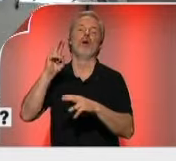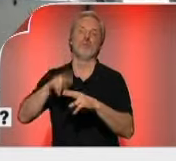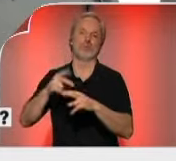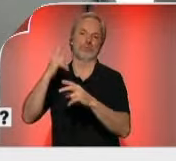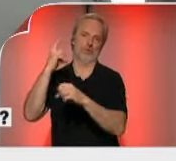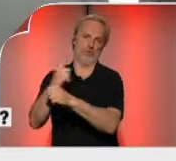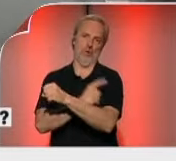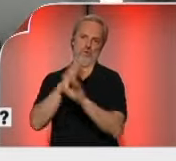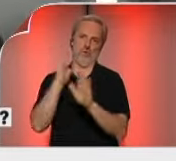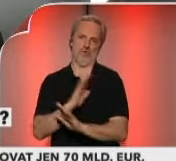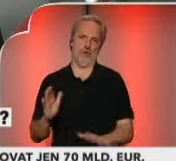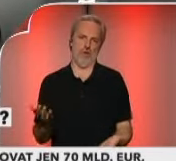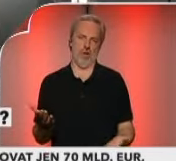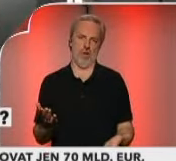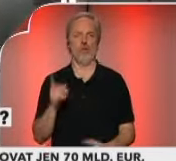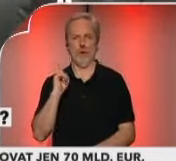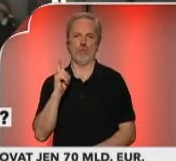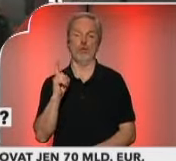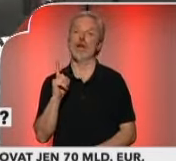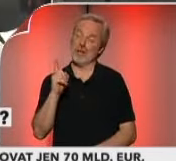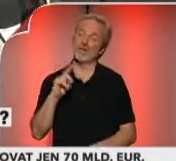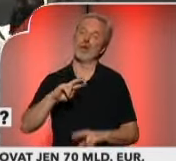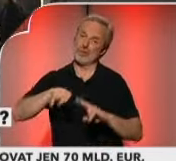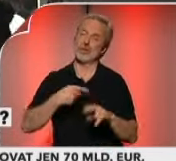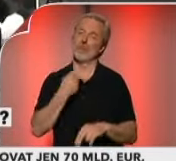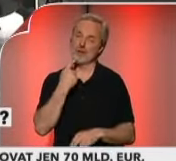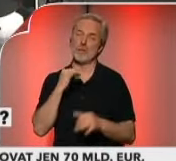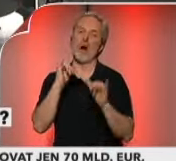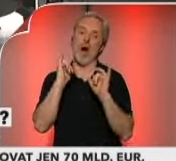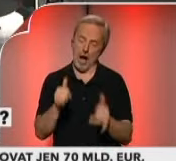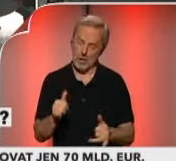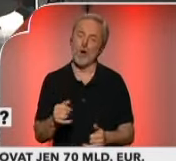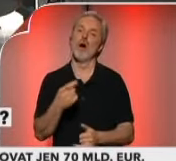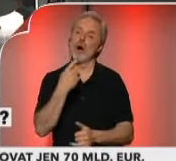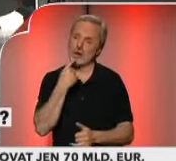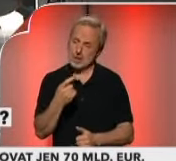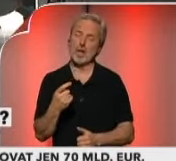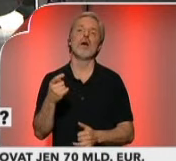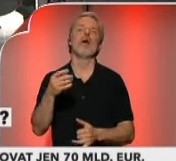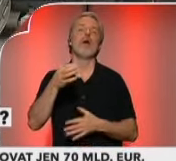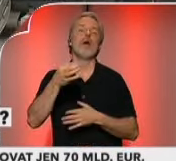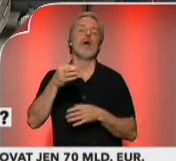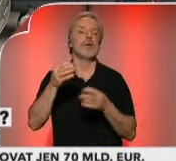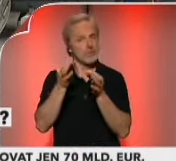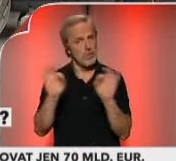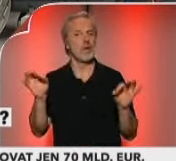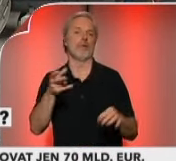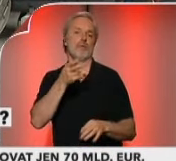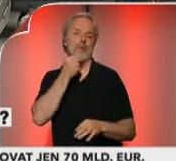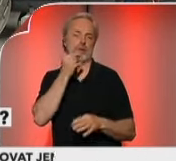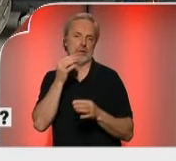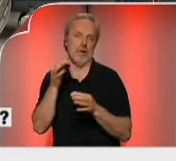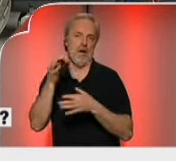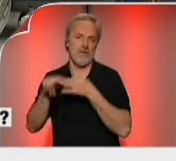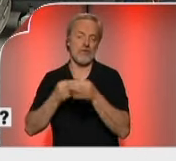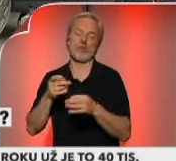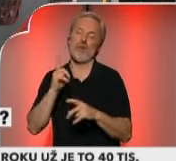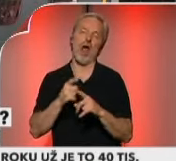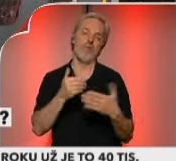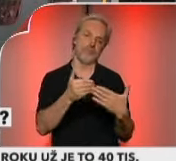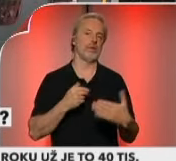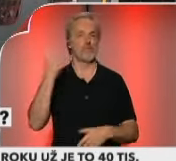Předběžně by se dalo říct ano vydáme ale budu chtít znát názor mandátového imunitního výboru a samozřejmě